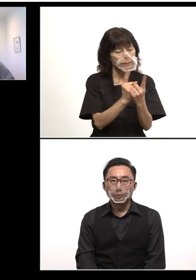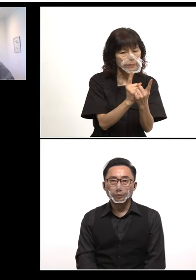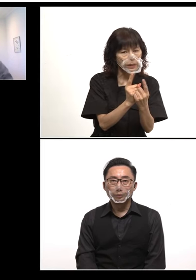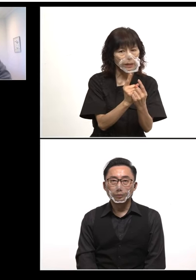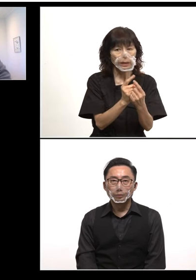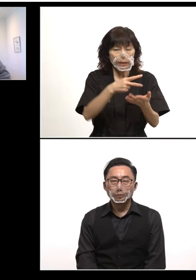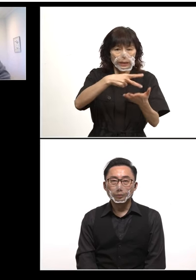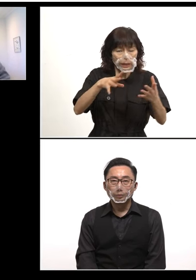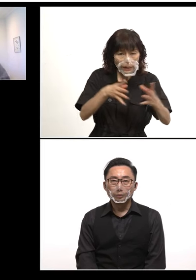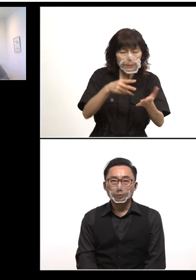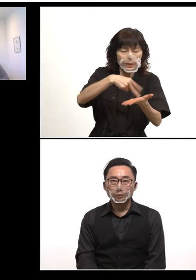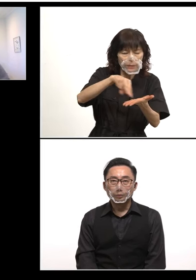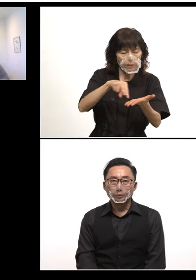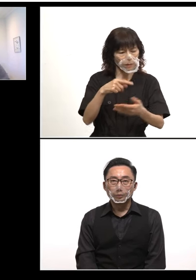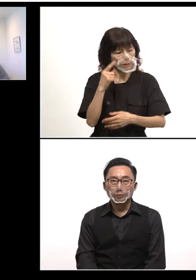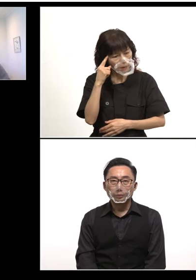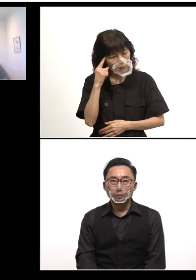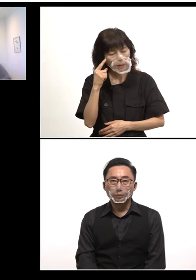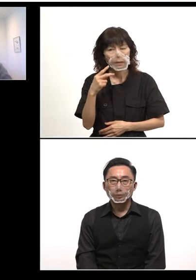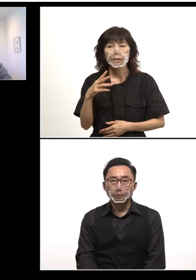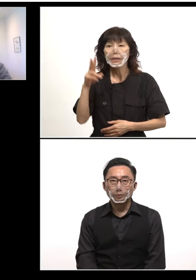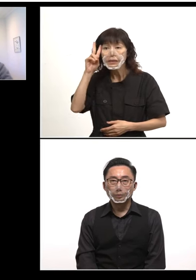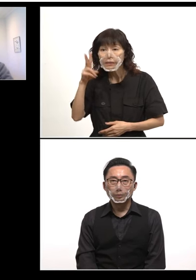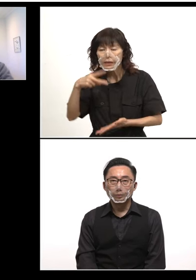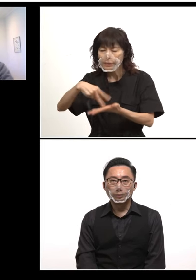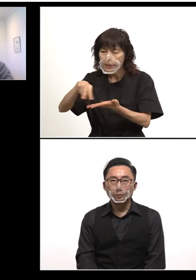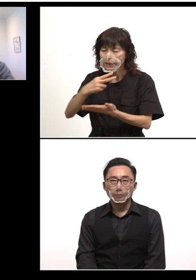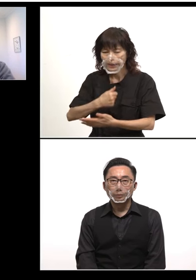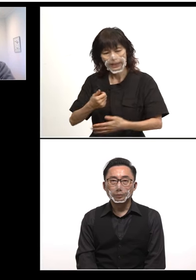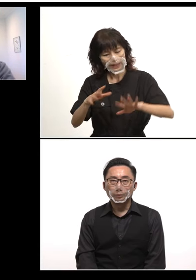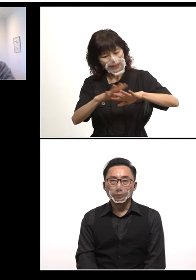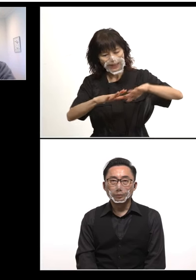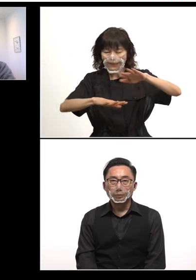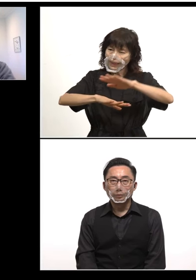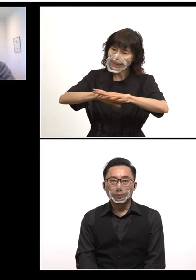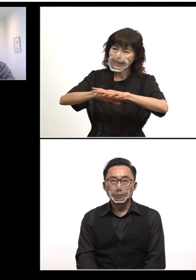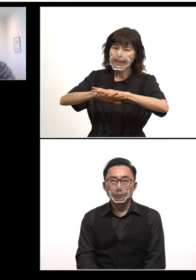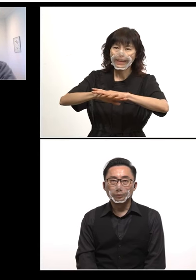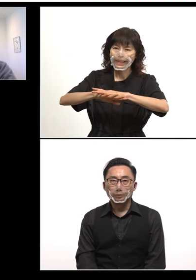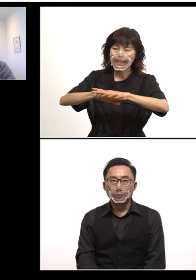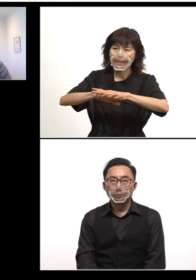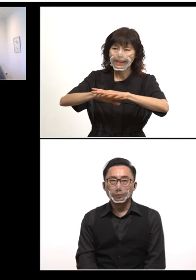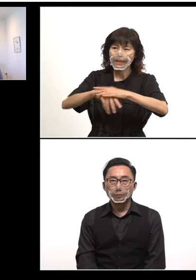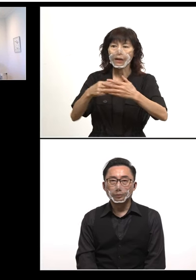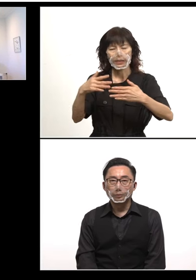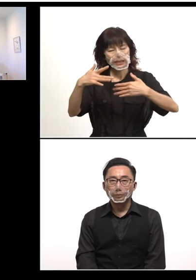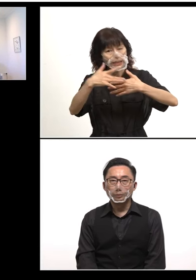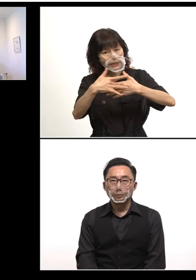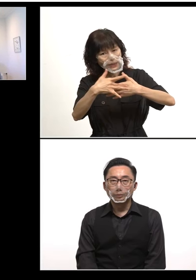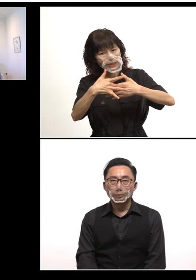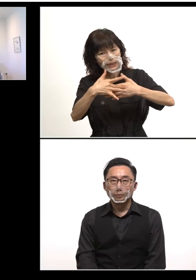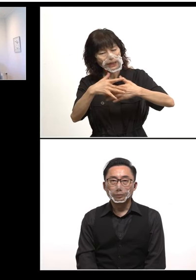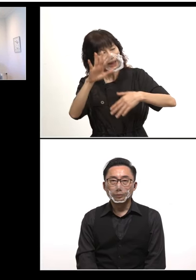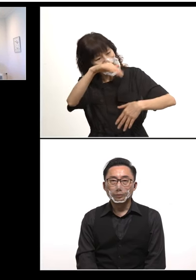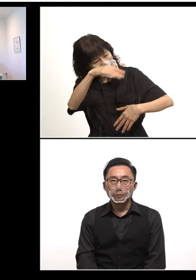時候，可能第一個反應我哋習慣跳舞就係、可能你手嘅動作啦，你會用個手去接觸同佢示